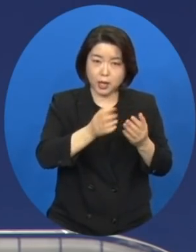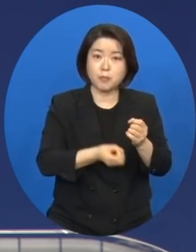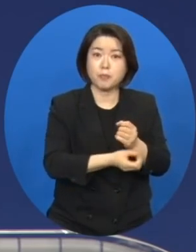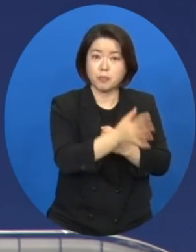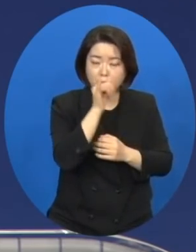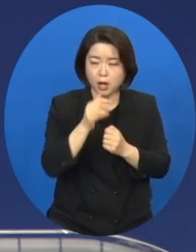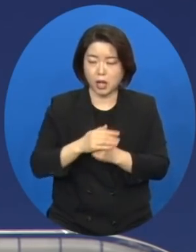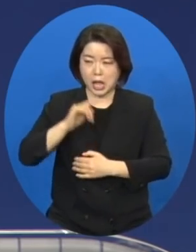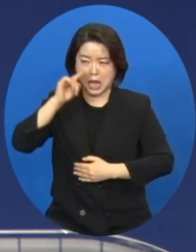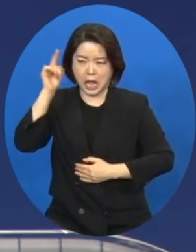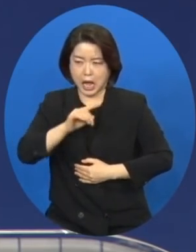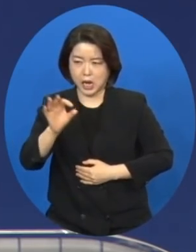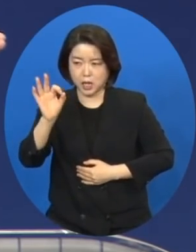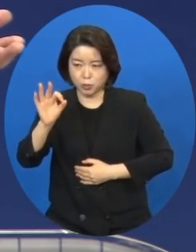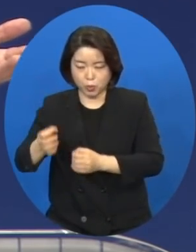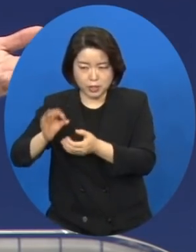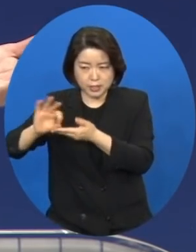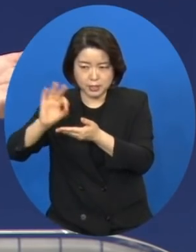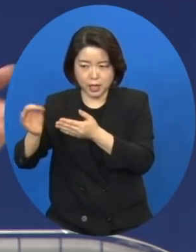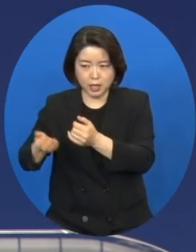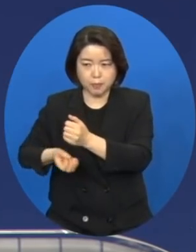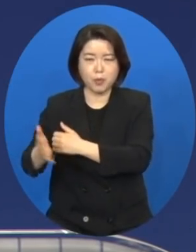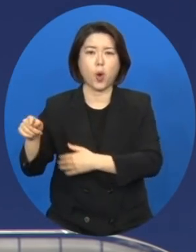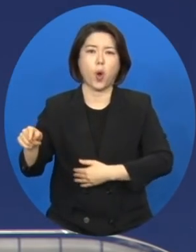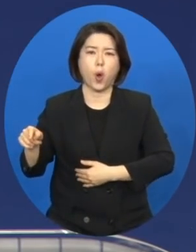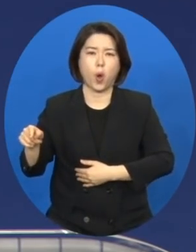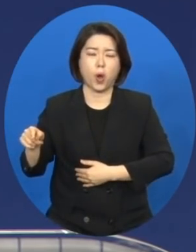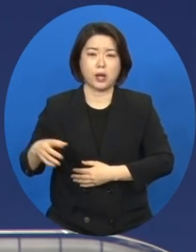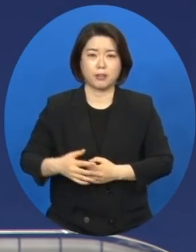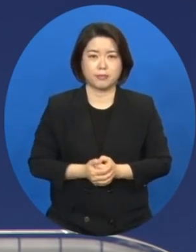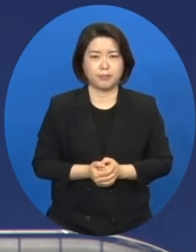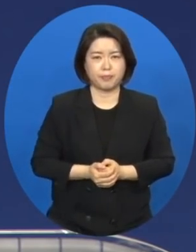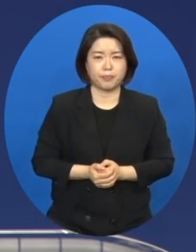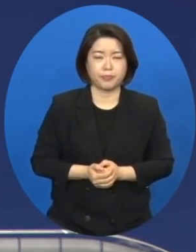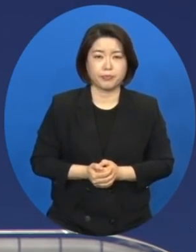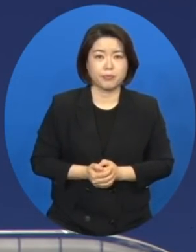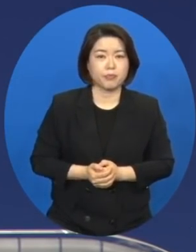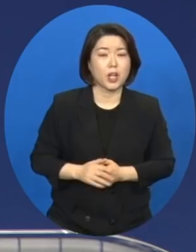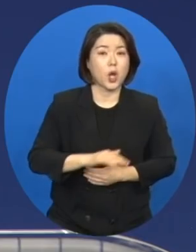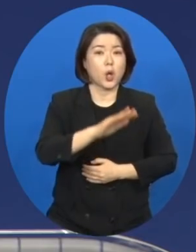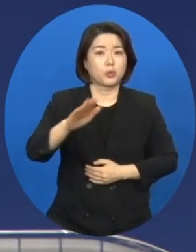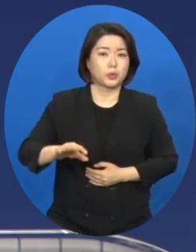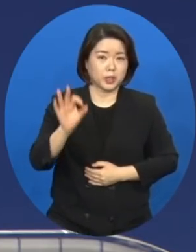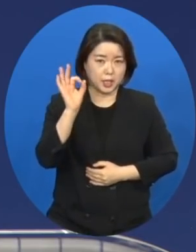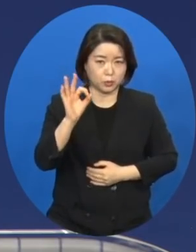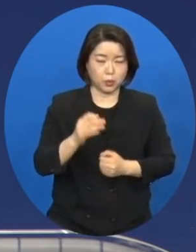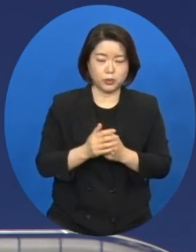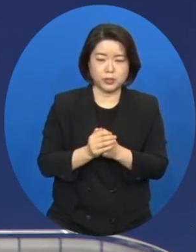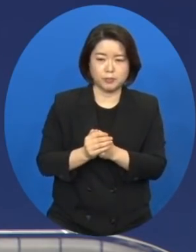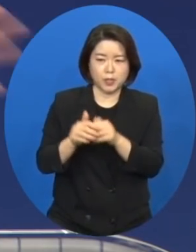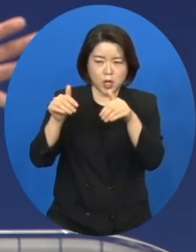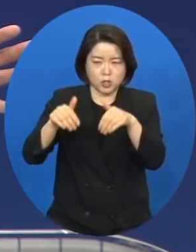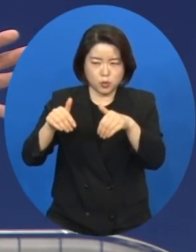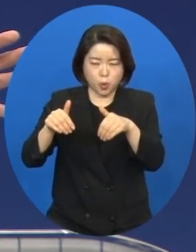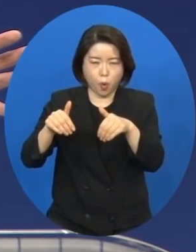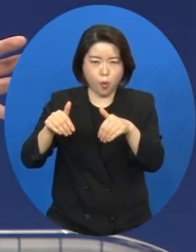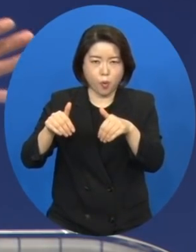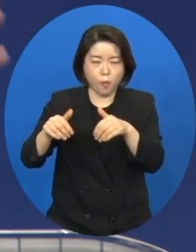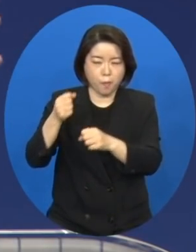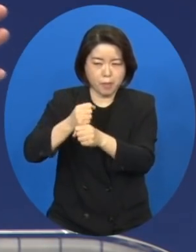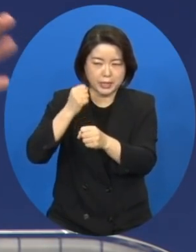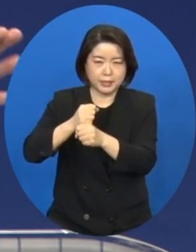악하게 사용하게 되면 나쁘게도 쓰일 수 있는. 그래서 우리가 돈을 이 종으로 잘 삼아서 써야